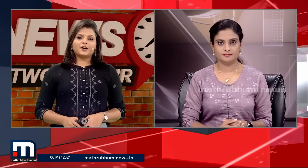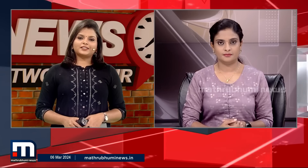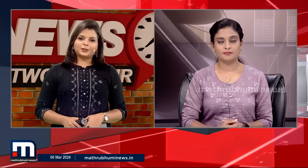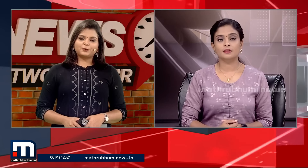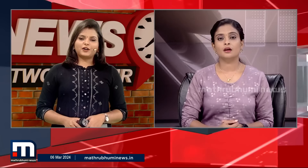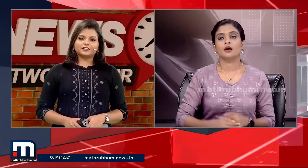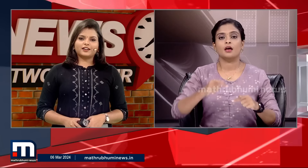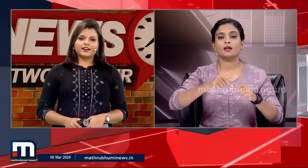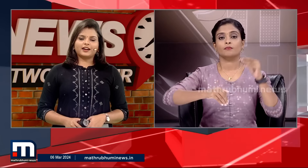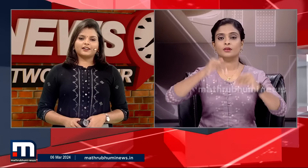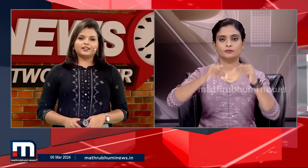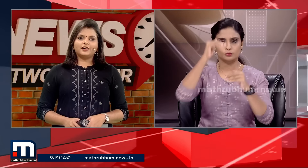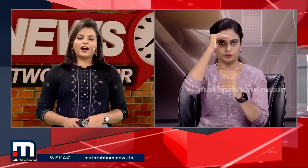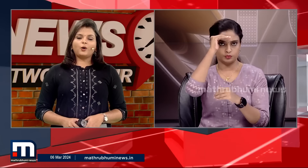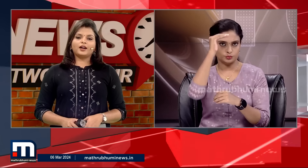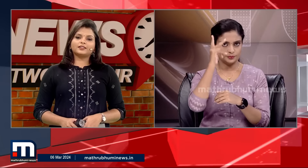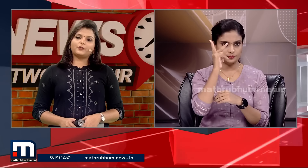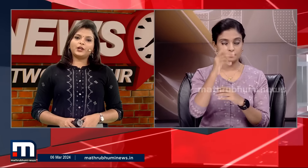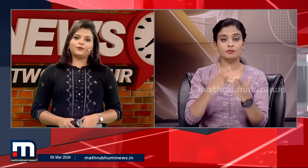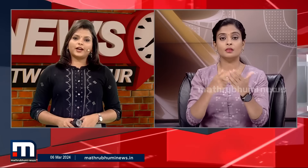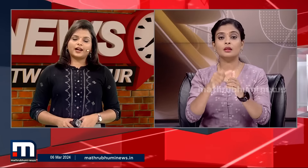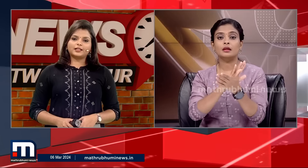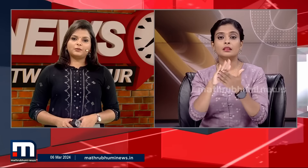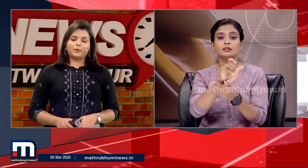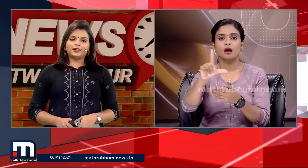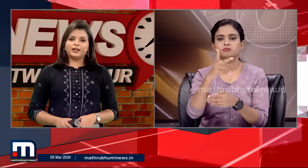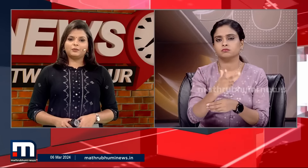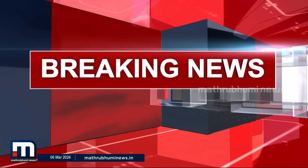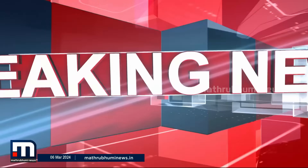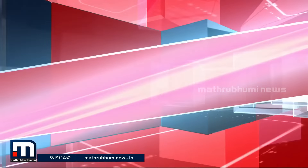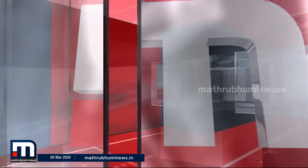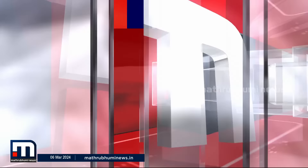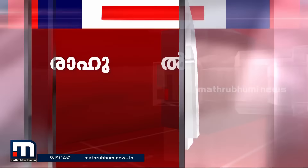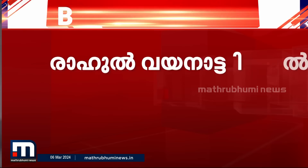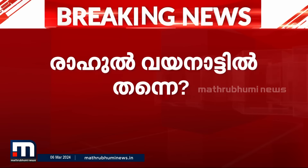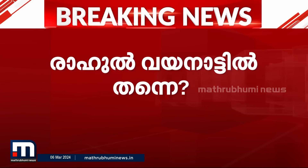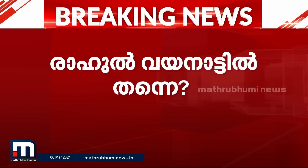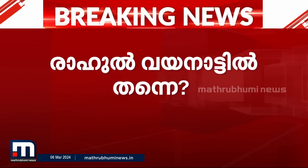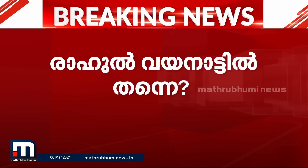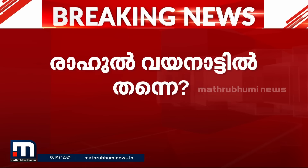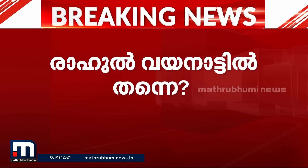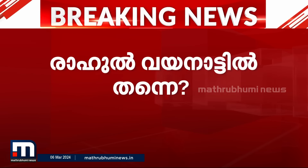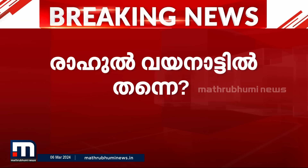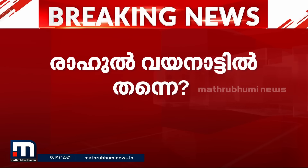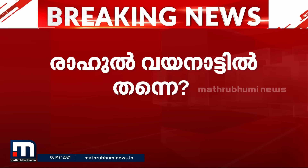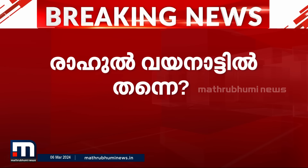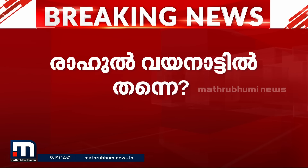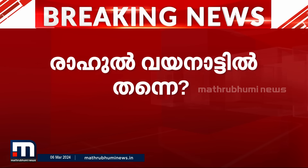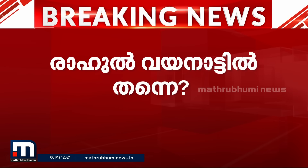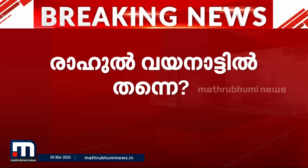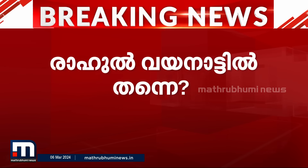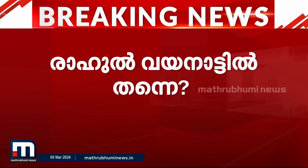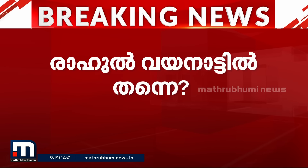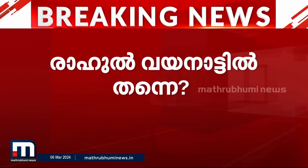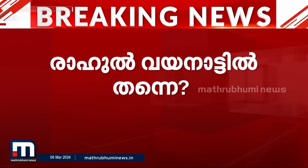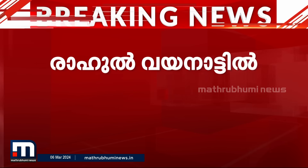ലോക്സഭാ തെരഞ്ഞെടുപ്പ് വാർത്തകളിലേക്കാണ് രാഹുൽ ഗാന്ധി വീണ്ടും വയനാട്ടിലും അമേട്ടയിലും മത്സരിക്കും എന്നുള്ള വിവരം വരുന്നു രണ്ടിടത്തും മത്സരിക്കാനുള്ള താല്പര്യം